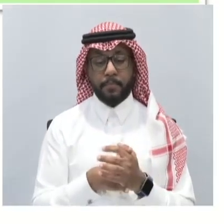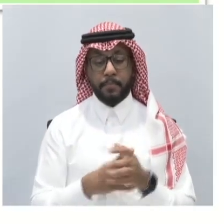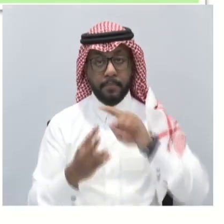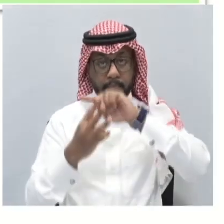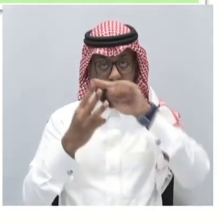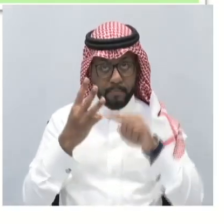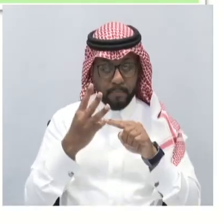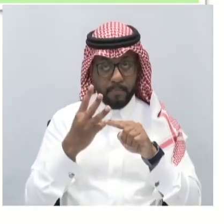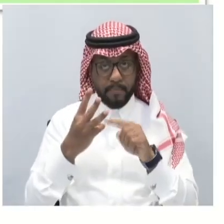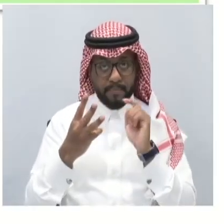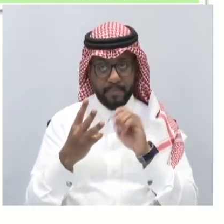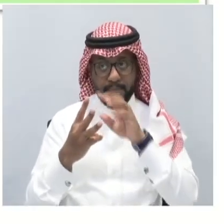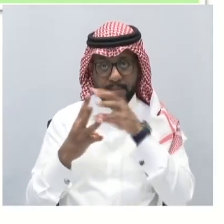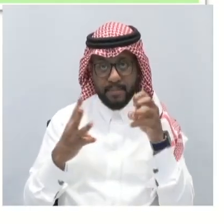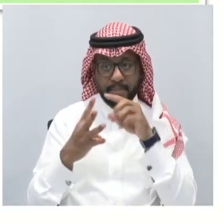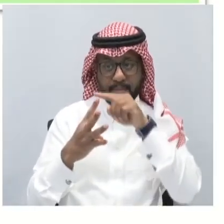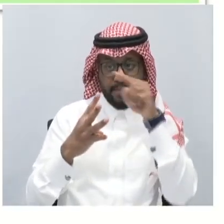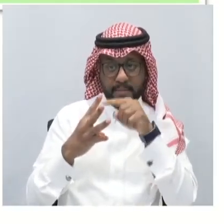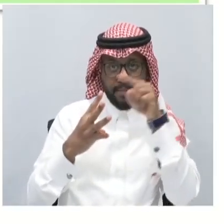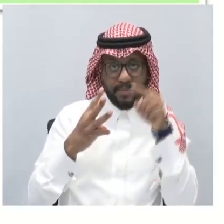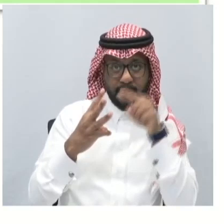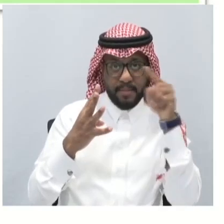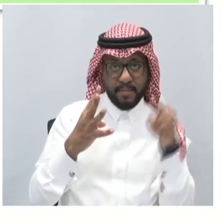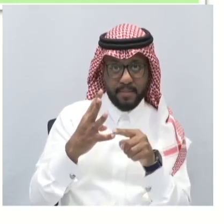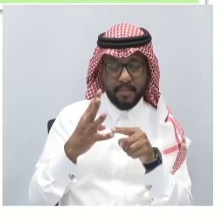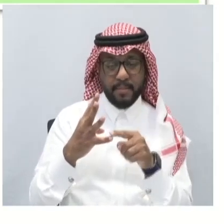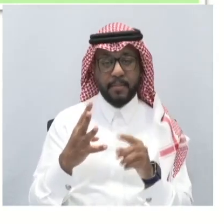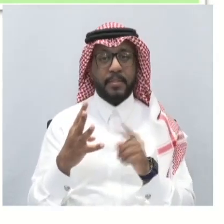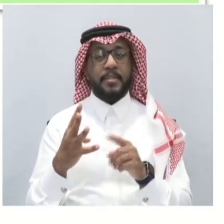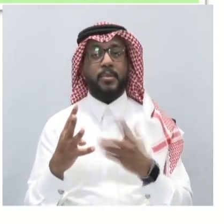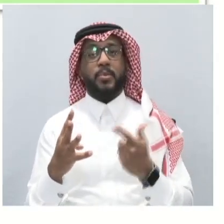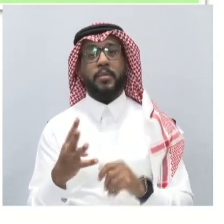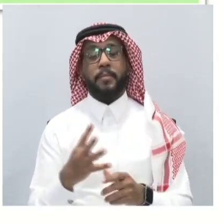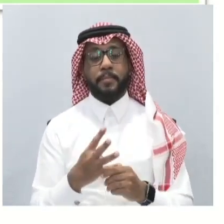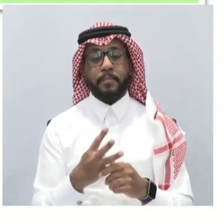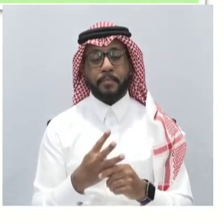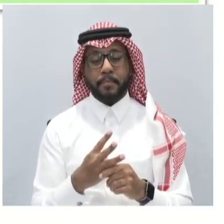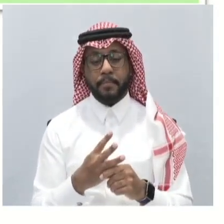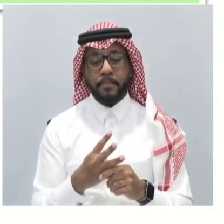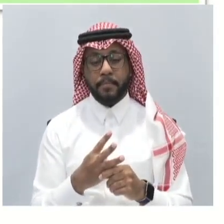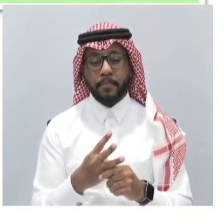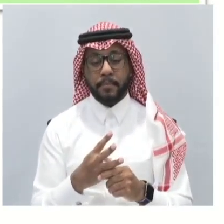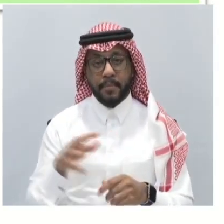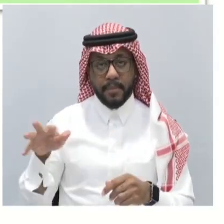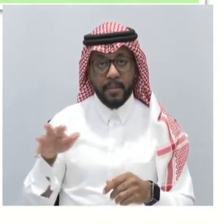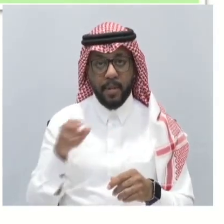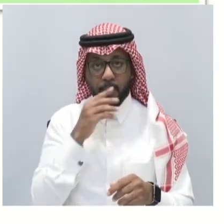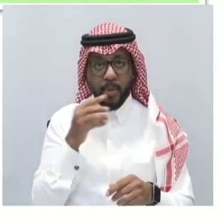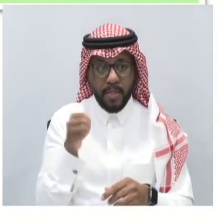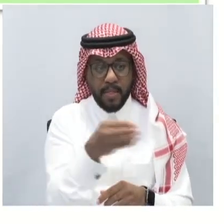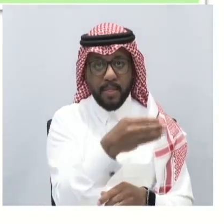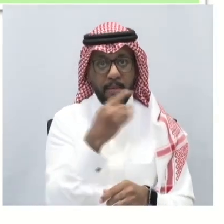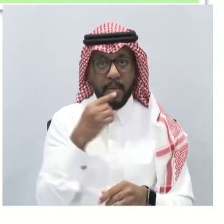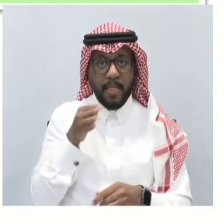هذا الحيوان الثاني طيب حيوان ثالث نقول انه الثعبان